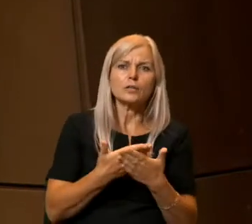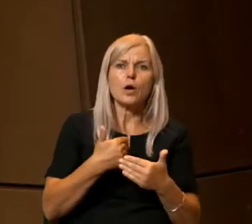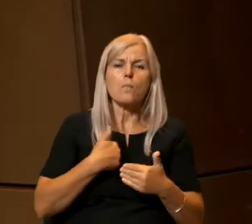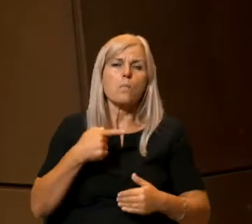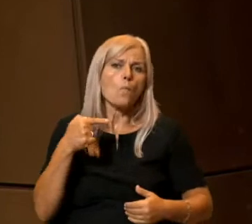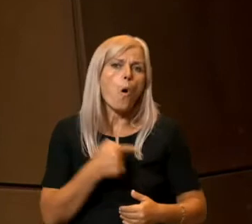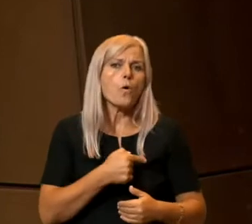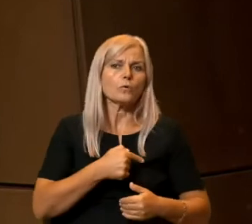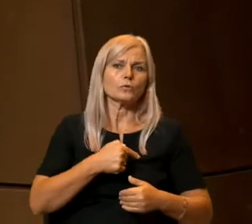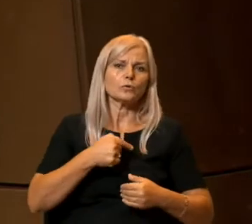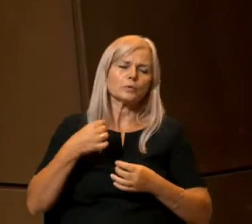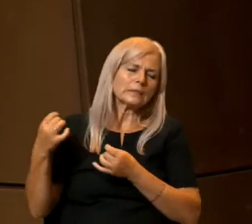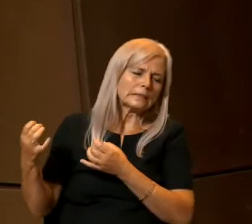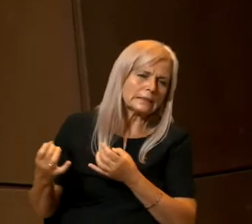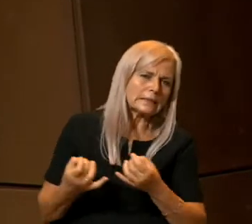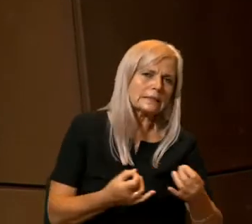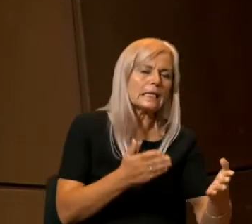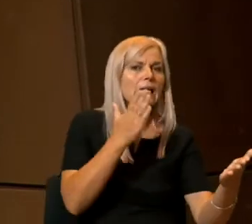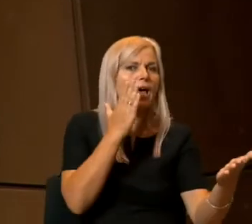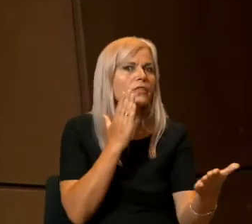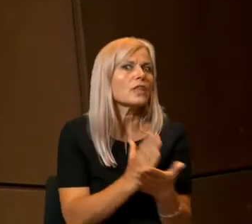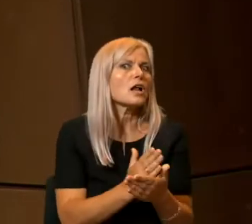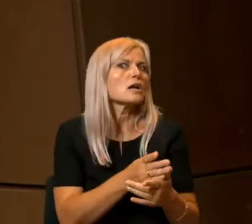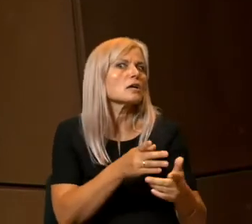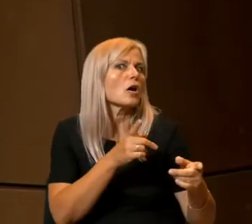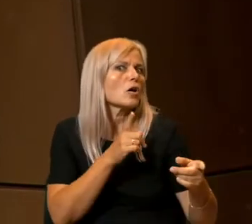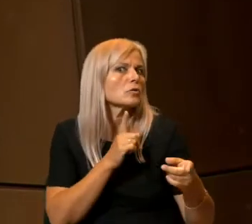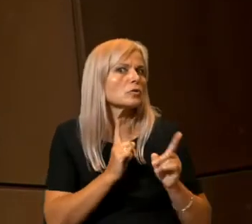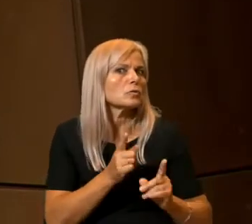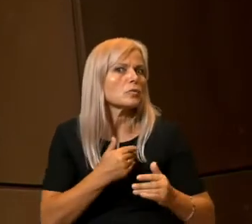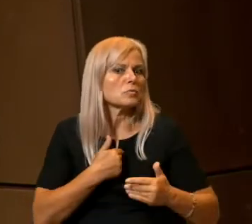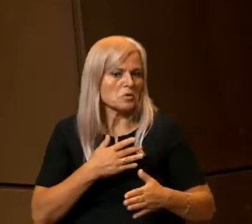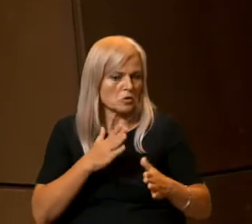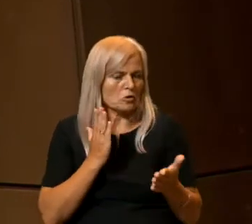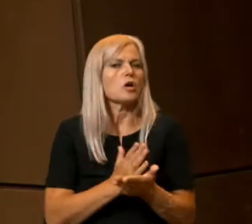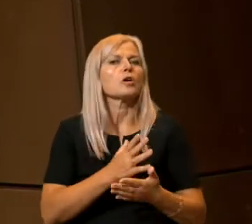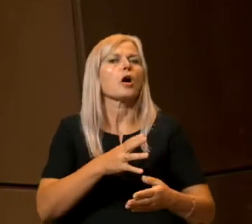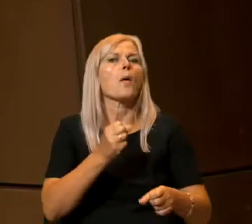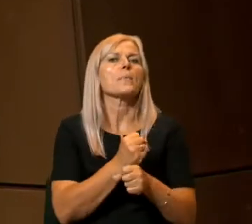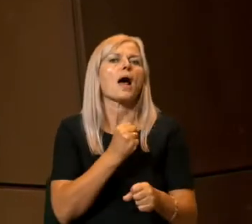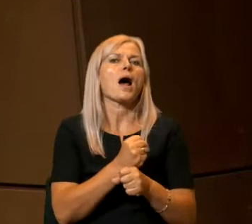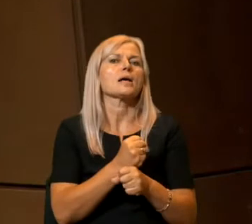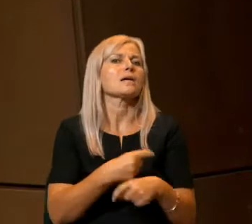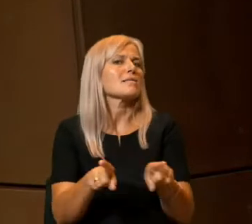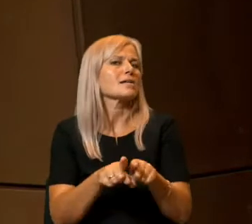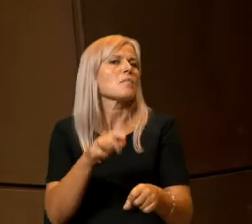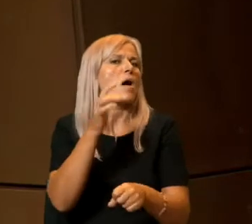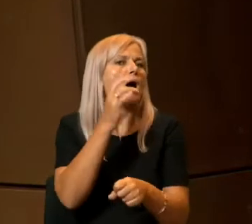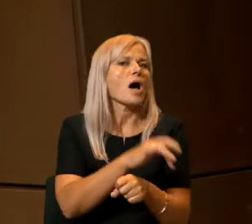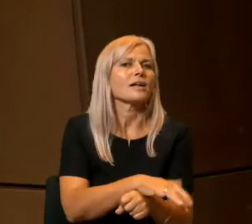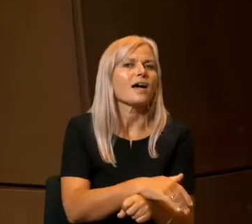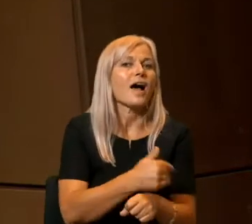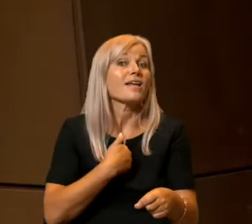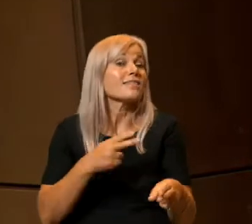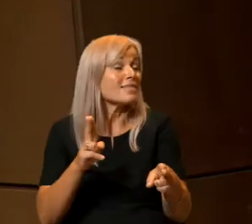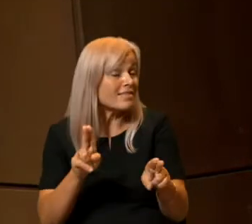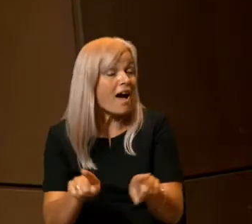musimy biec szybko nie tylko po to, by mieć pracę i emeryturę, ale po to, by mieć